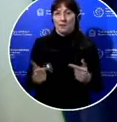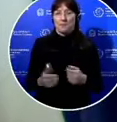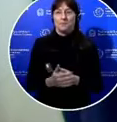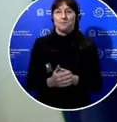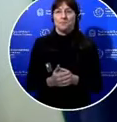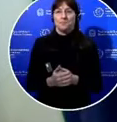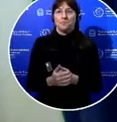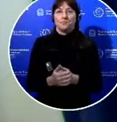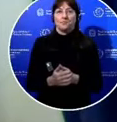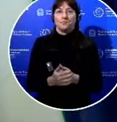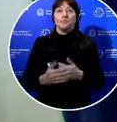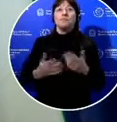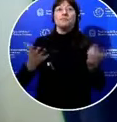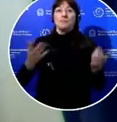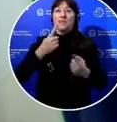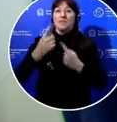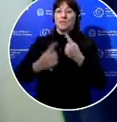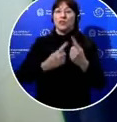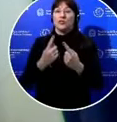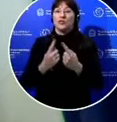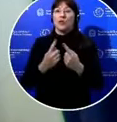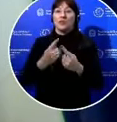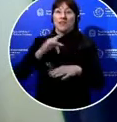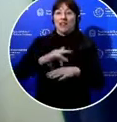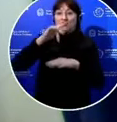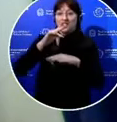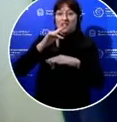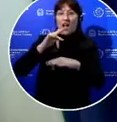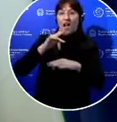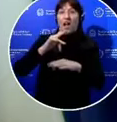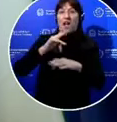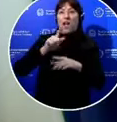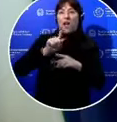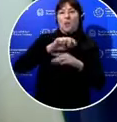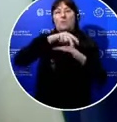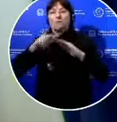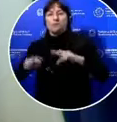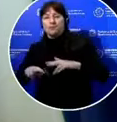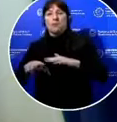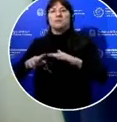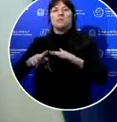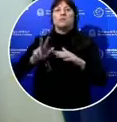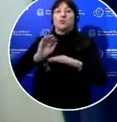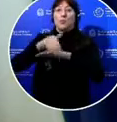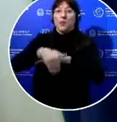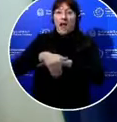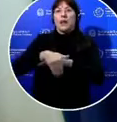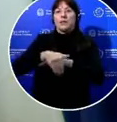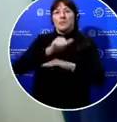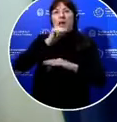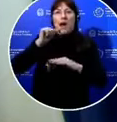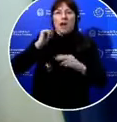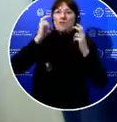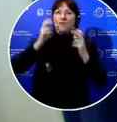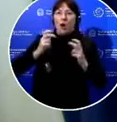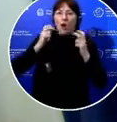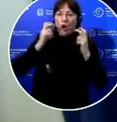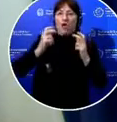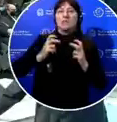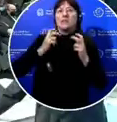che superare la situazione di fragilità e di caduta richiede sforzi che spesso sono messi in